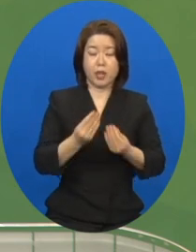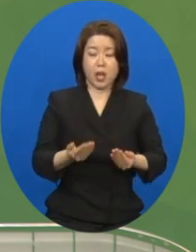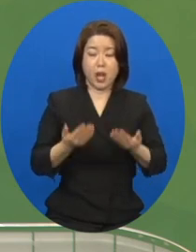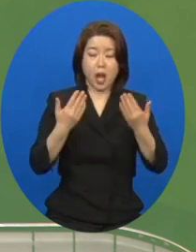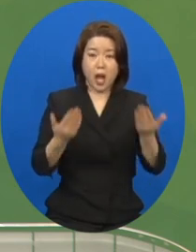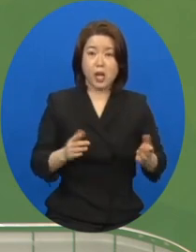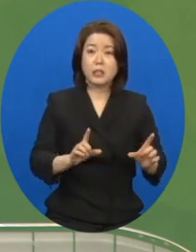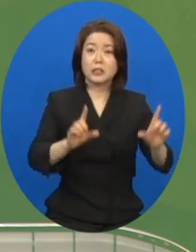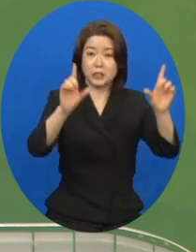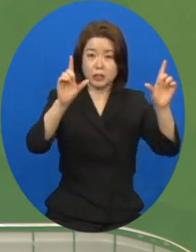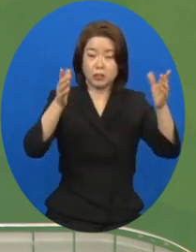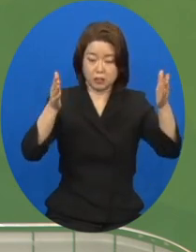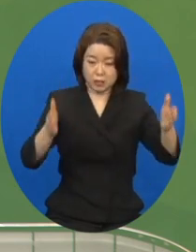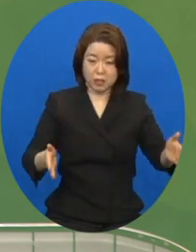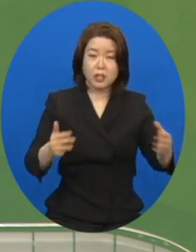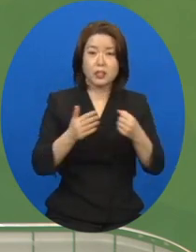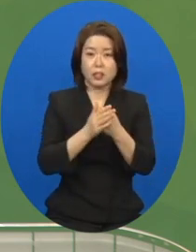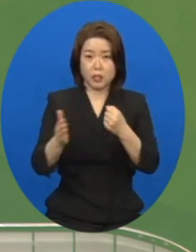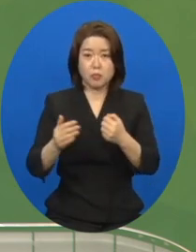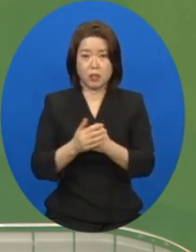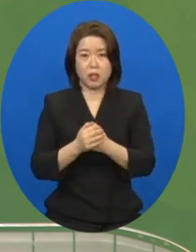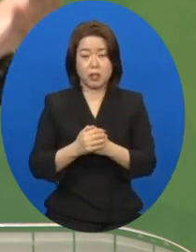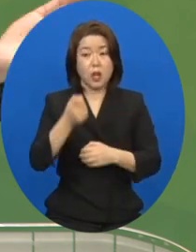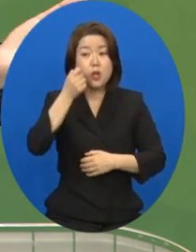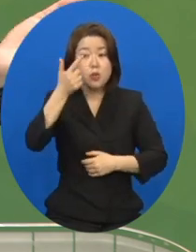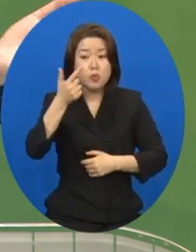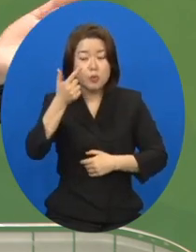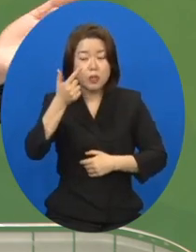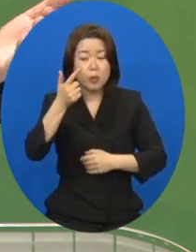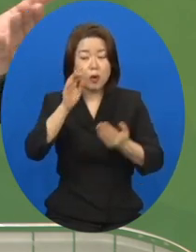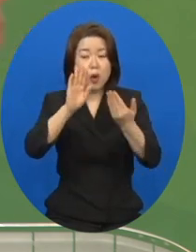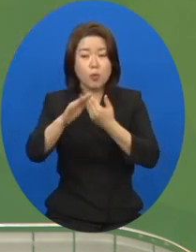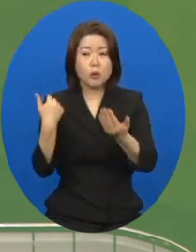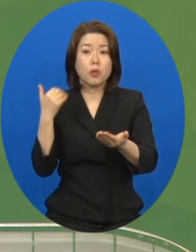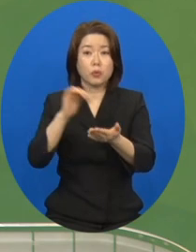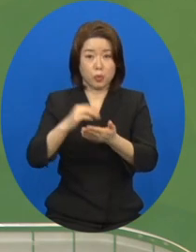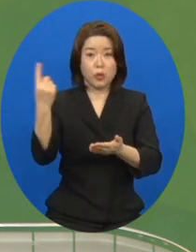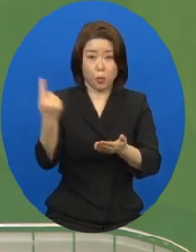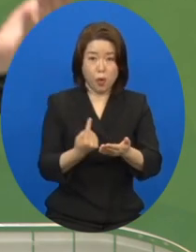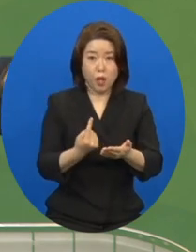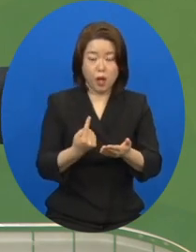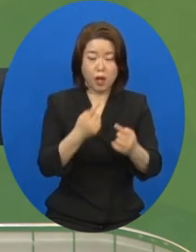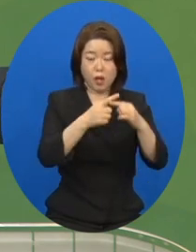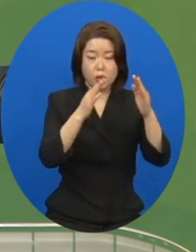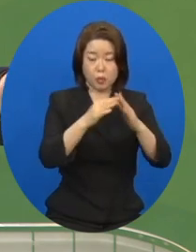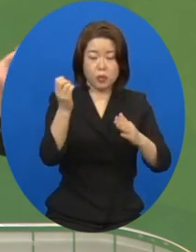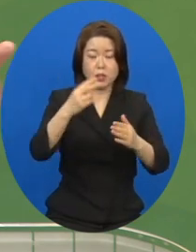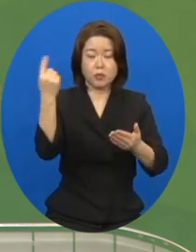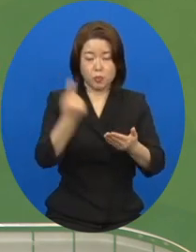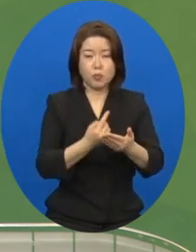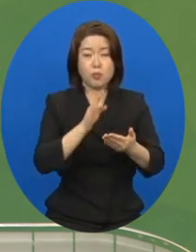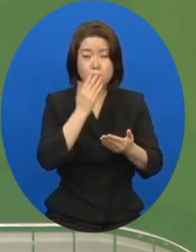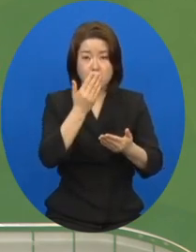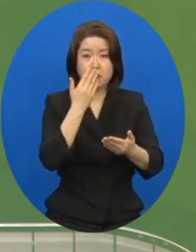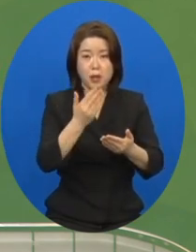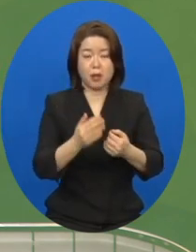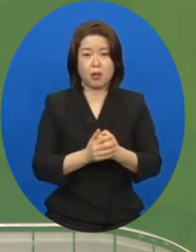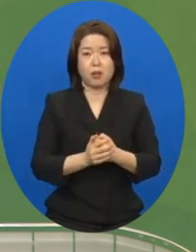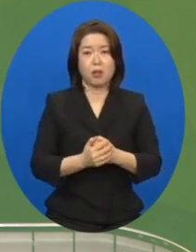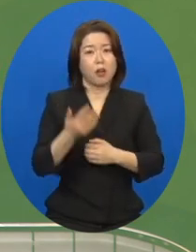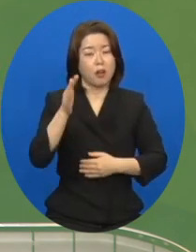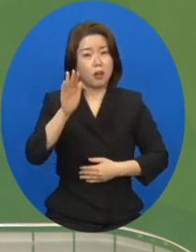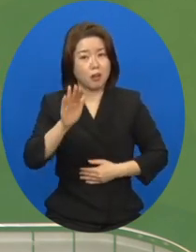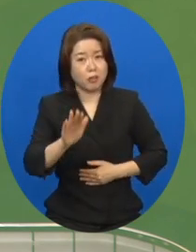기간이니까 이제 6개월 지나면 돌아오는 거예요. 교회로 다시 돌아오는 거예요.